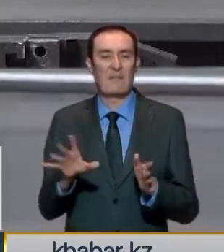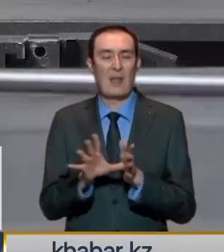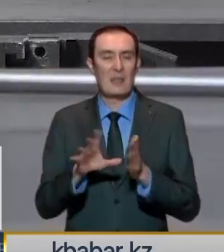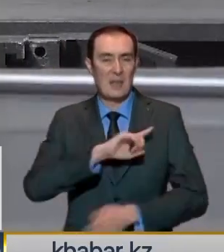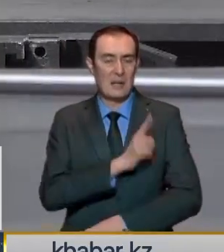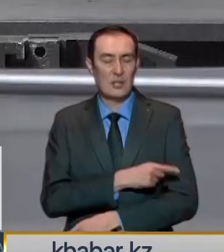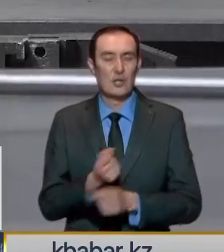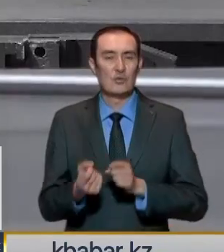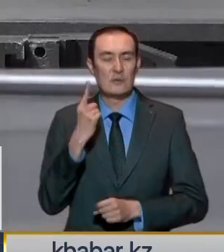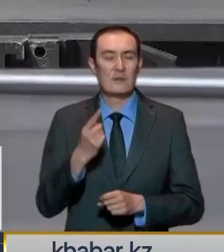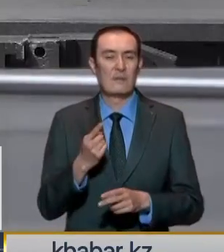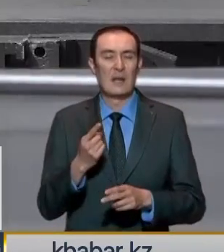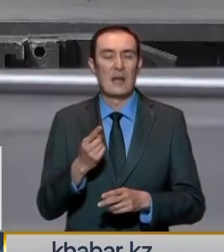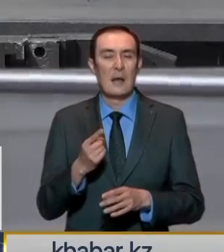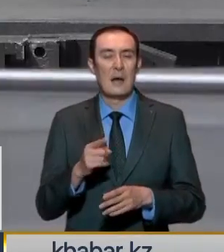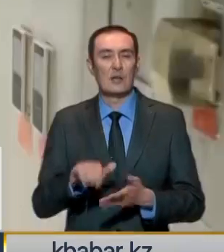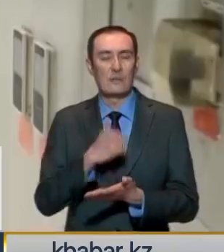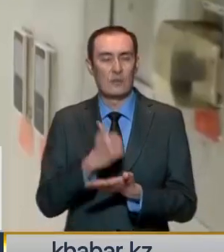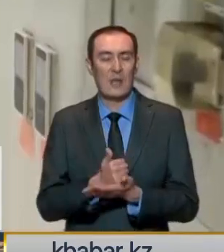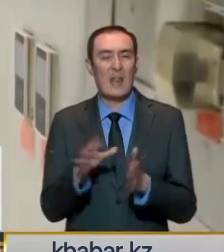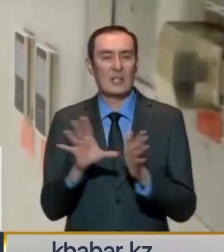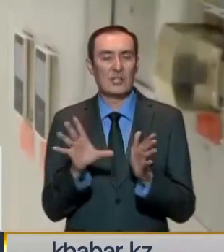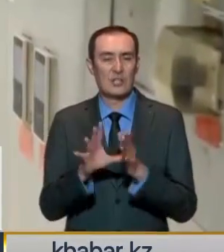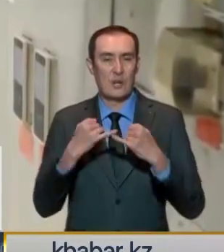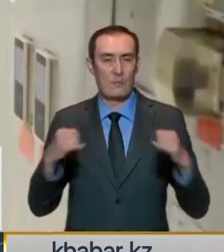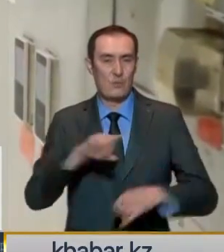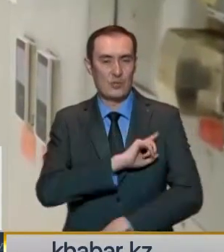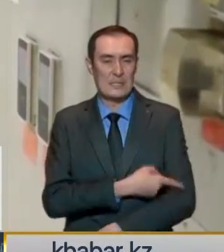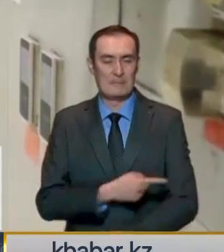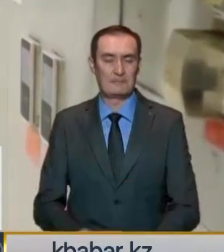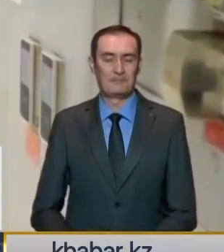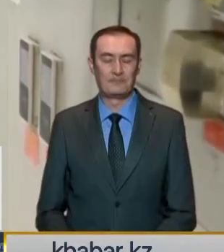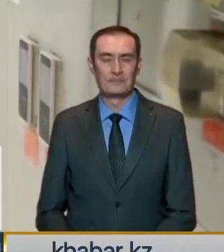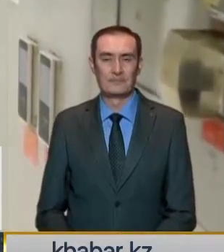электроэнергии от источников так называемой базовой электрической мощности.